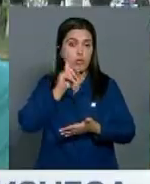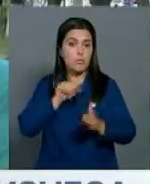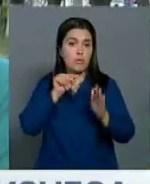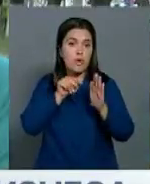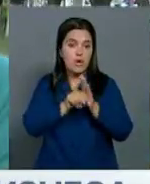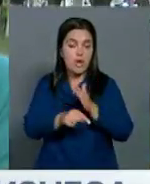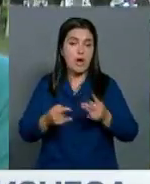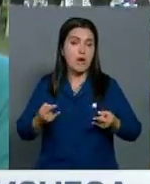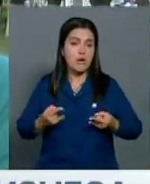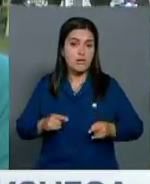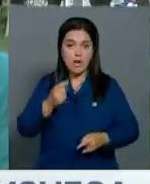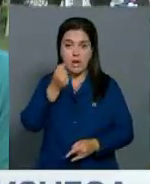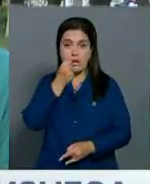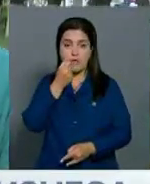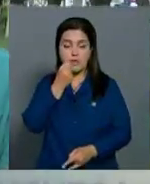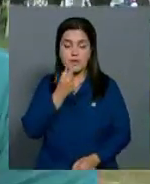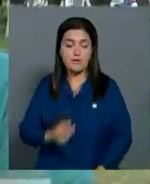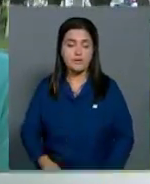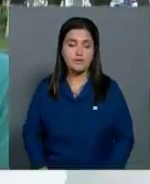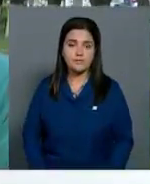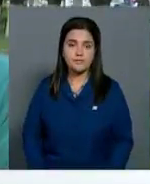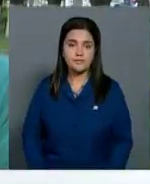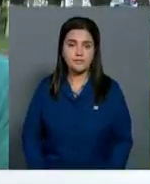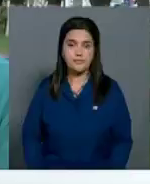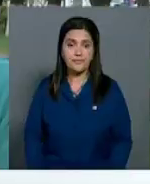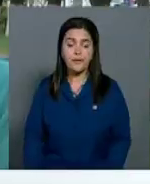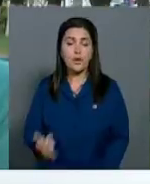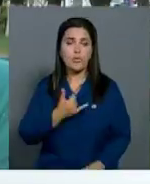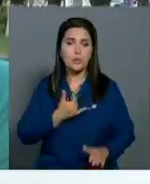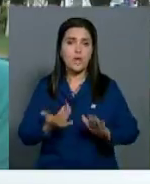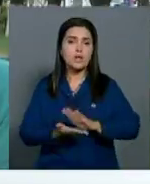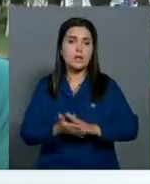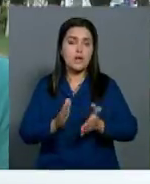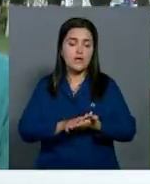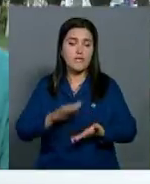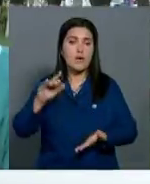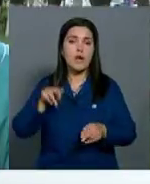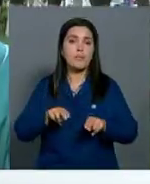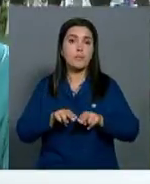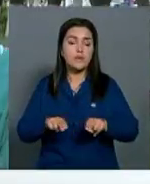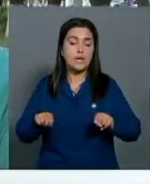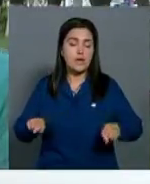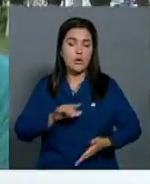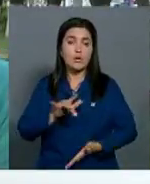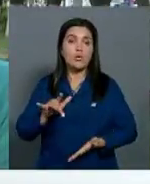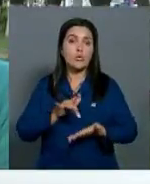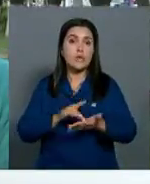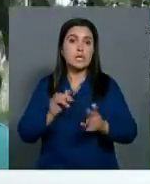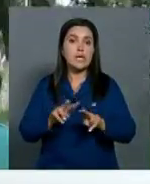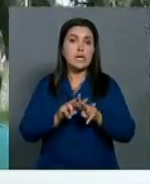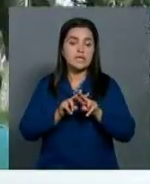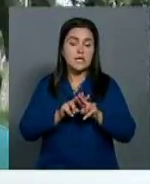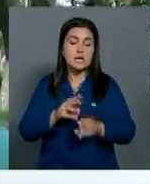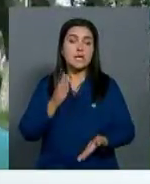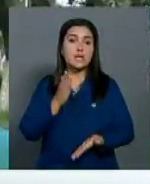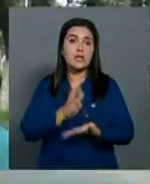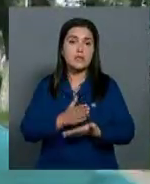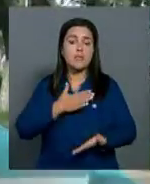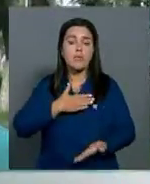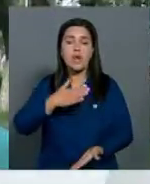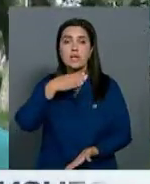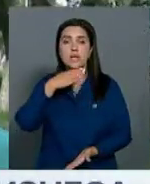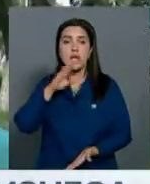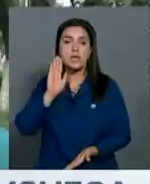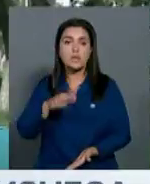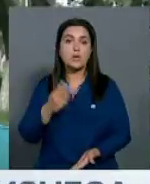инкубатории. Договоренности у меня с племенными хозяйствами Петропавловска и остальные есть. Мне достаточно